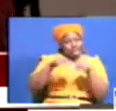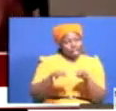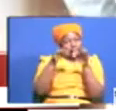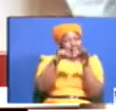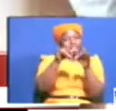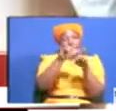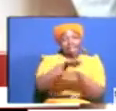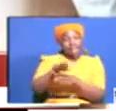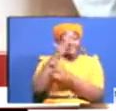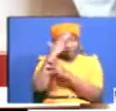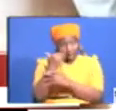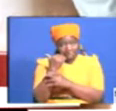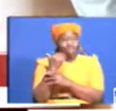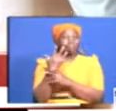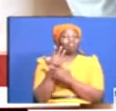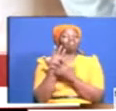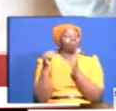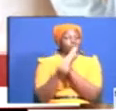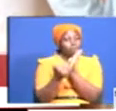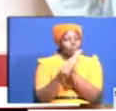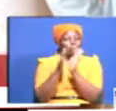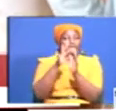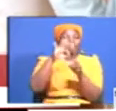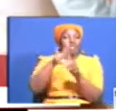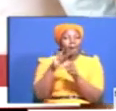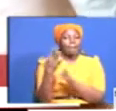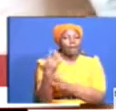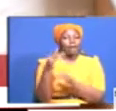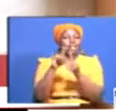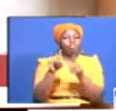hitilafu ya uchapishaji wa karatasi za kura na madai ya kunyanyaswa kwa